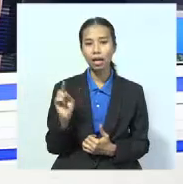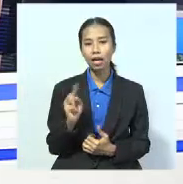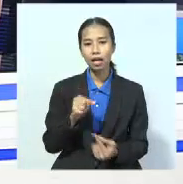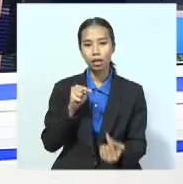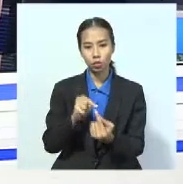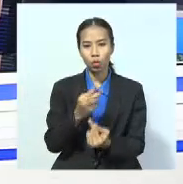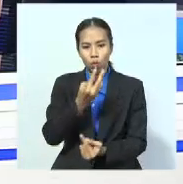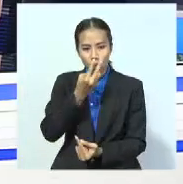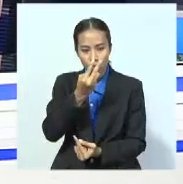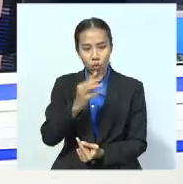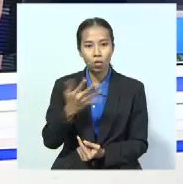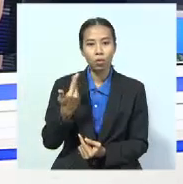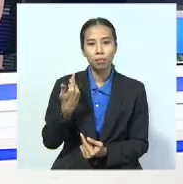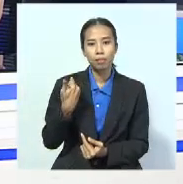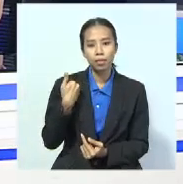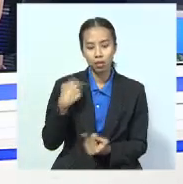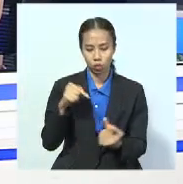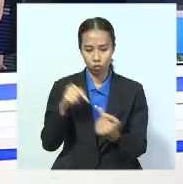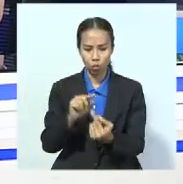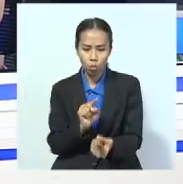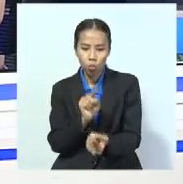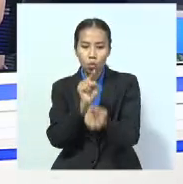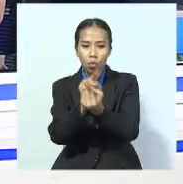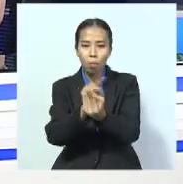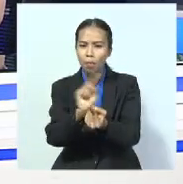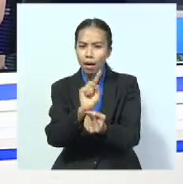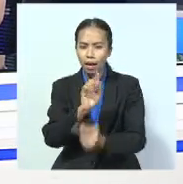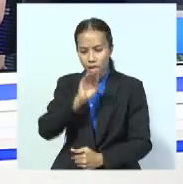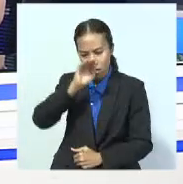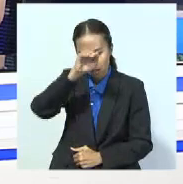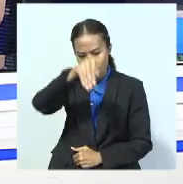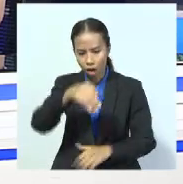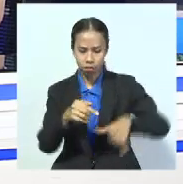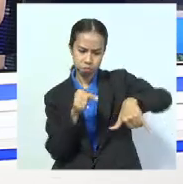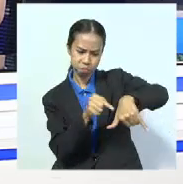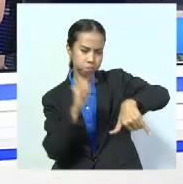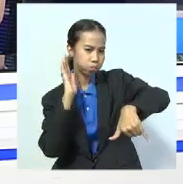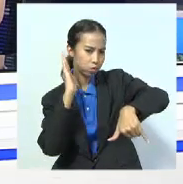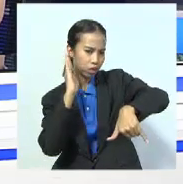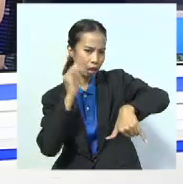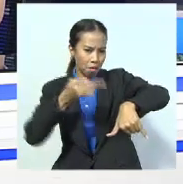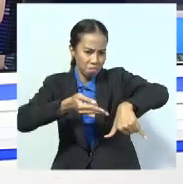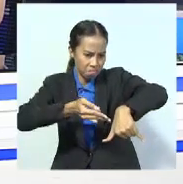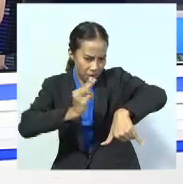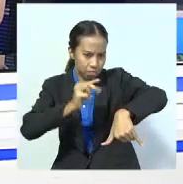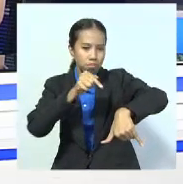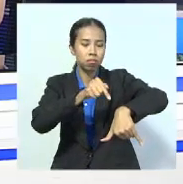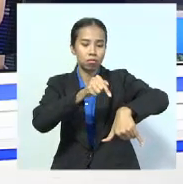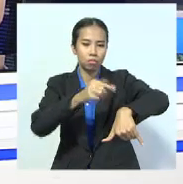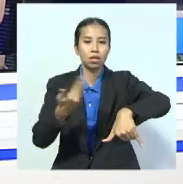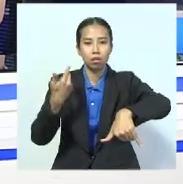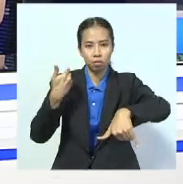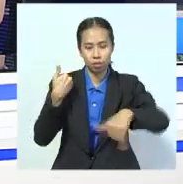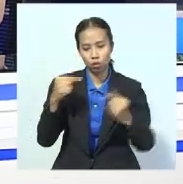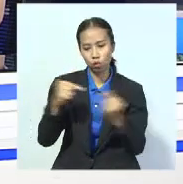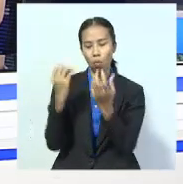ช่วงนี้เนี่ยเราจะมาติดตามความคืบหน้าหลังจากที่มีการไปพบซากช้างป่าเพศผู้ค่ะที่ถูกยิงด้วยอาวุธปืนสงคราม